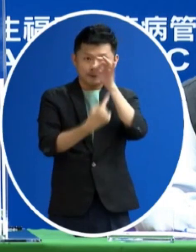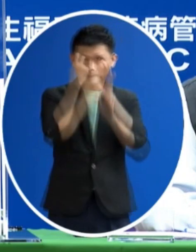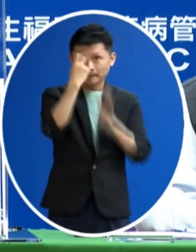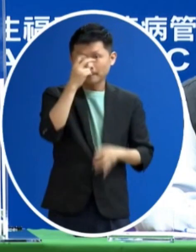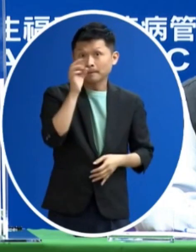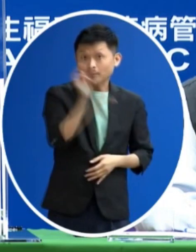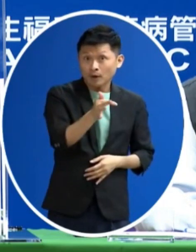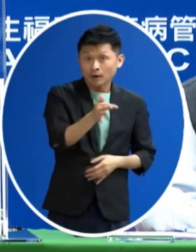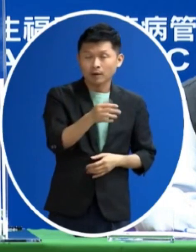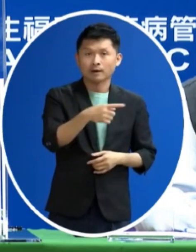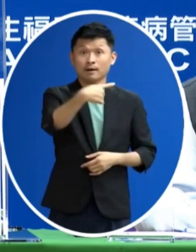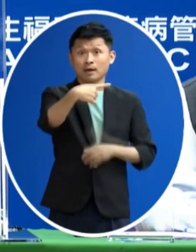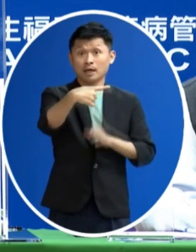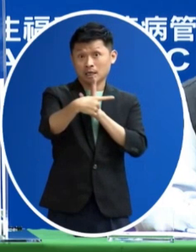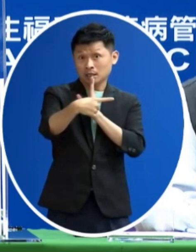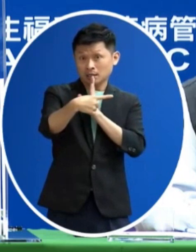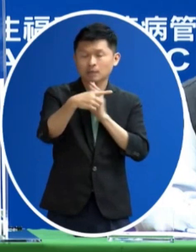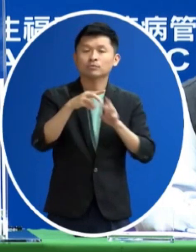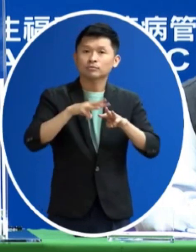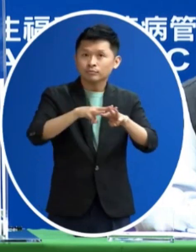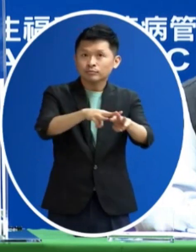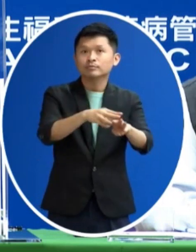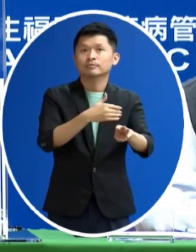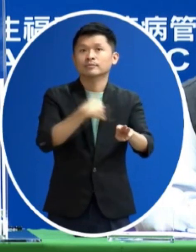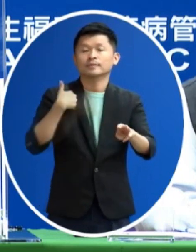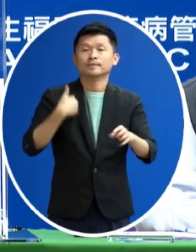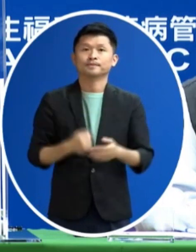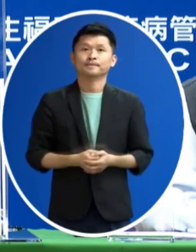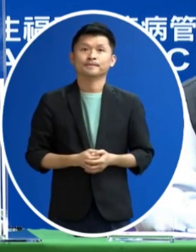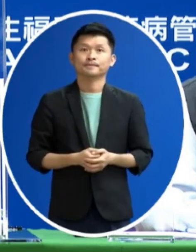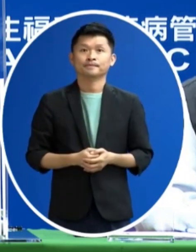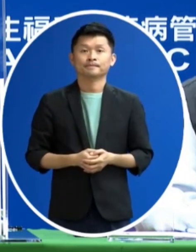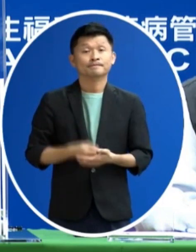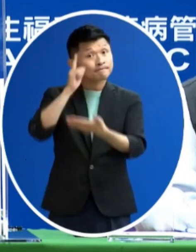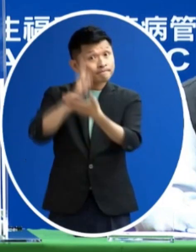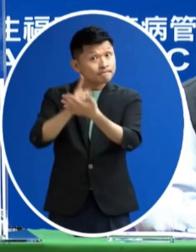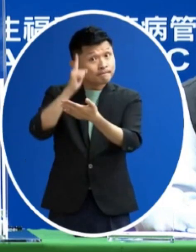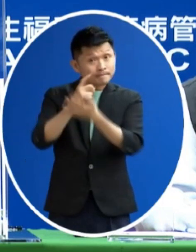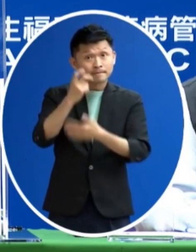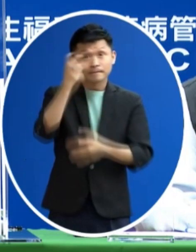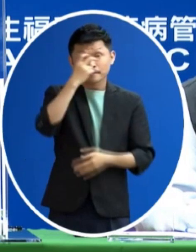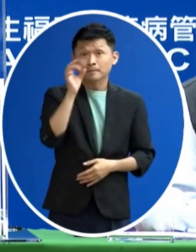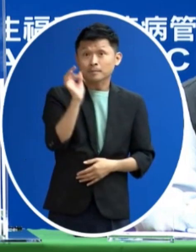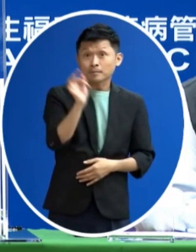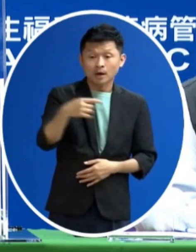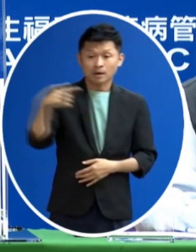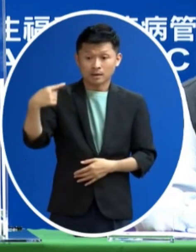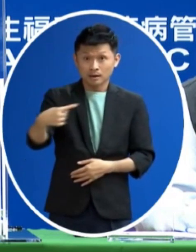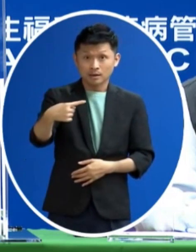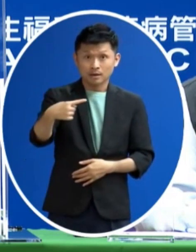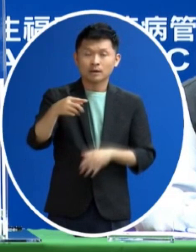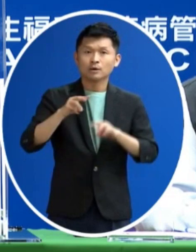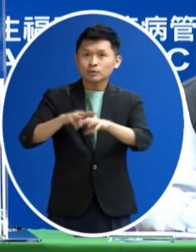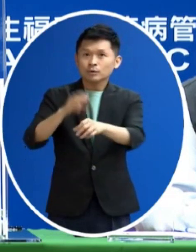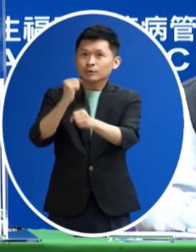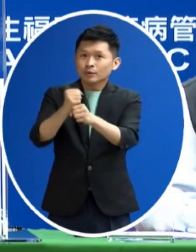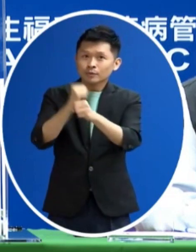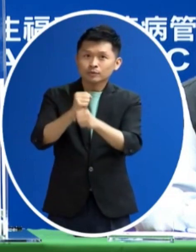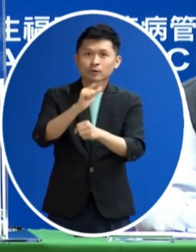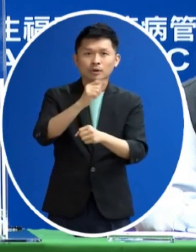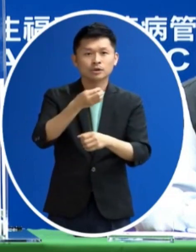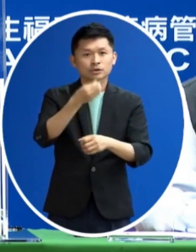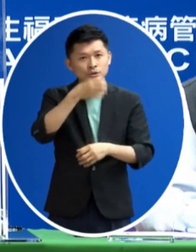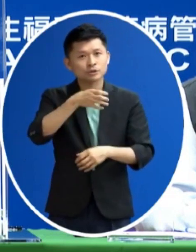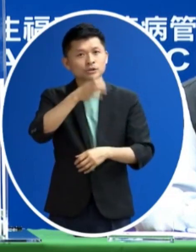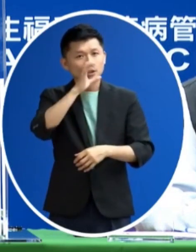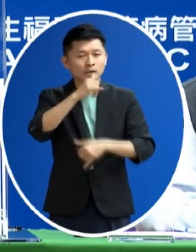筛阴性才可以出门。所以他在每日进行快筛阴性，可外出工作、采买